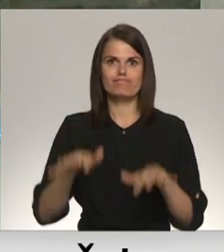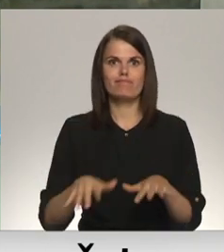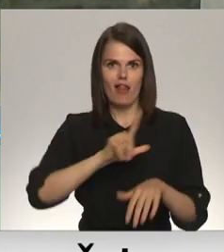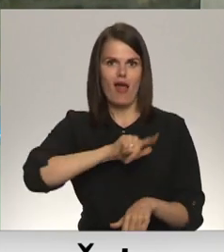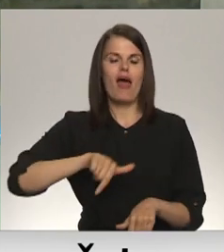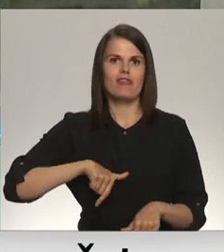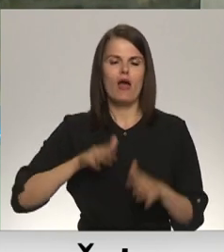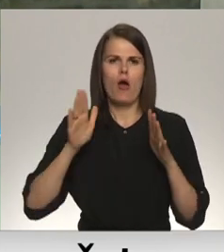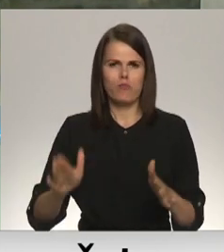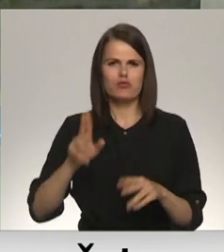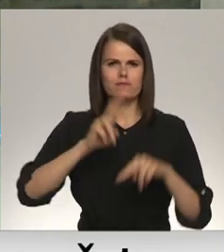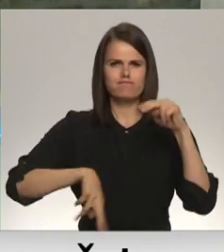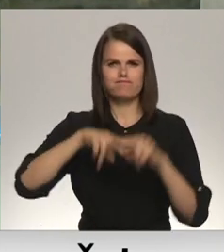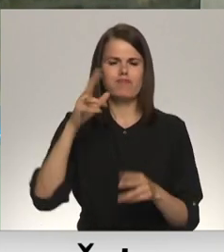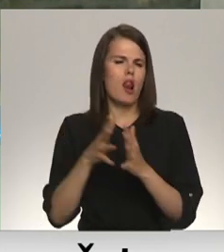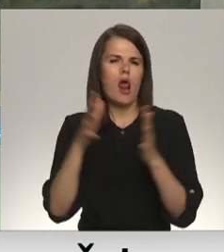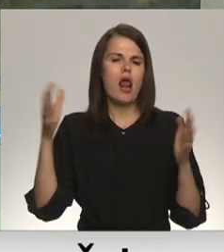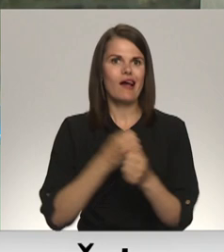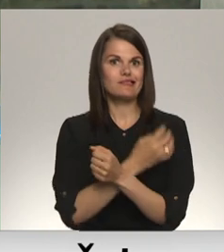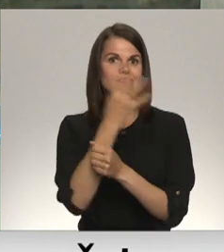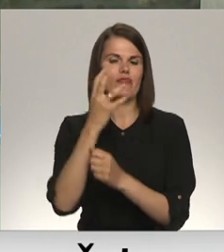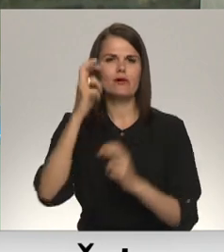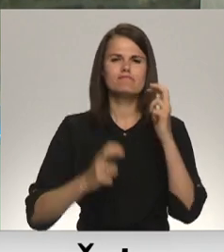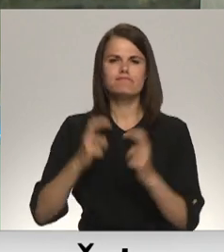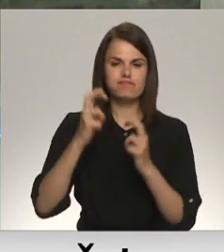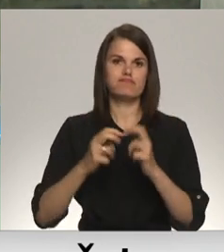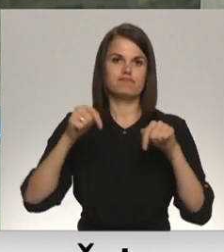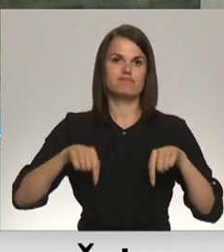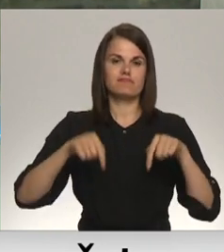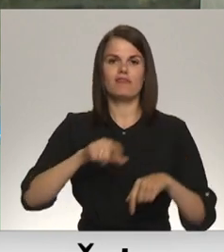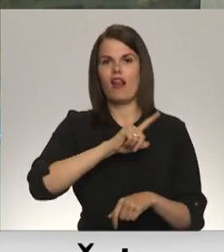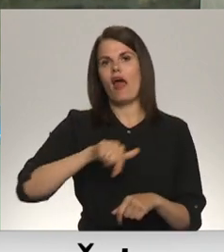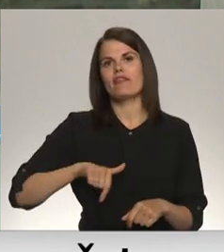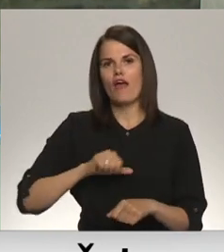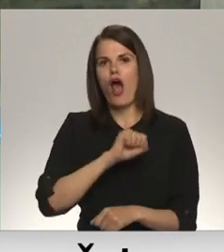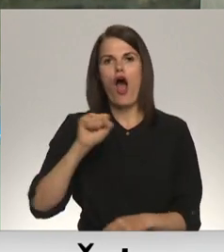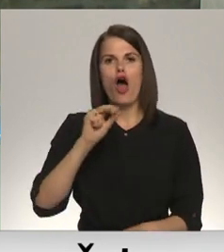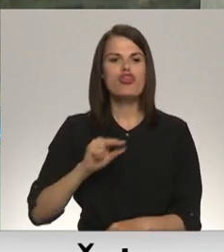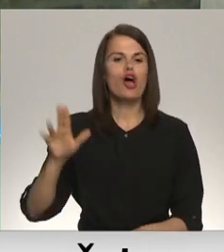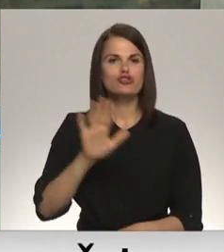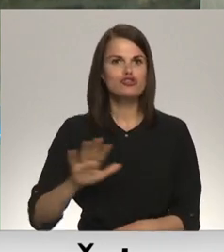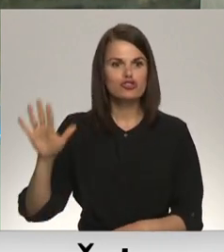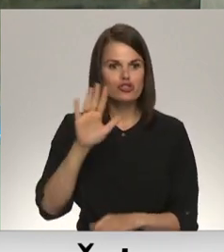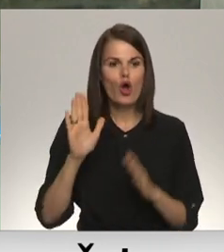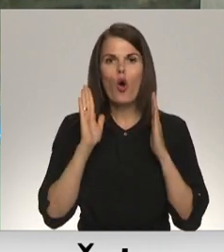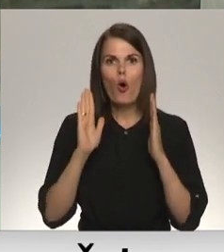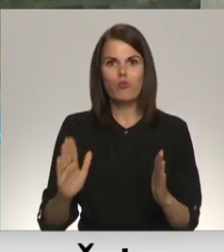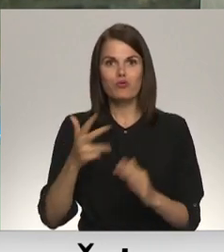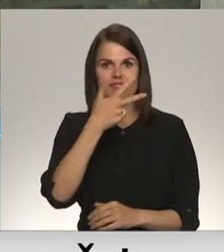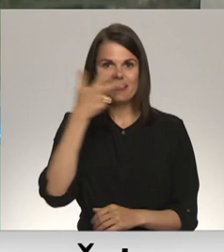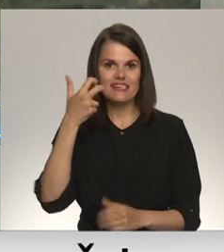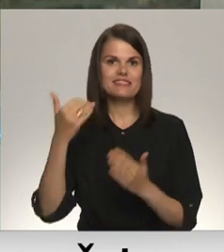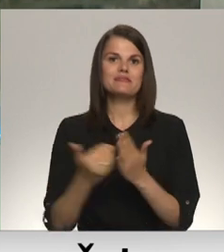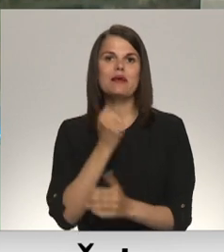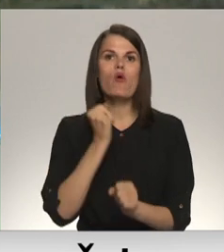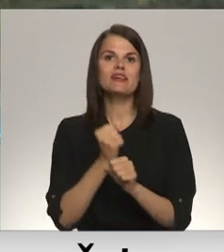kas nākamgad sāks ražot arī Norvēģijā un Zviedrijā iecienītu krekeru, cepumu un vafeļu šķirnes. Rūpnīcā būs 300 darba vietu un